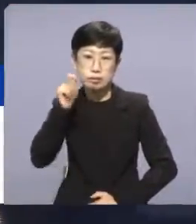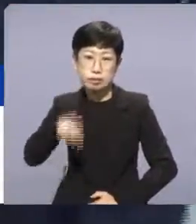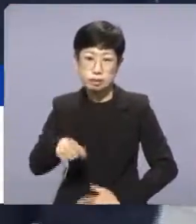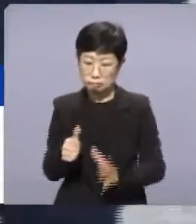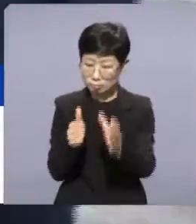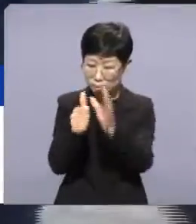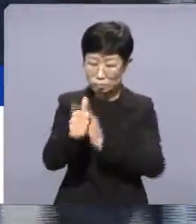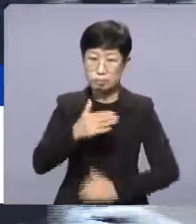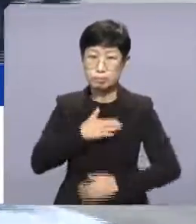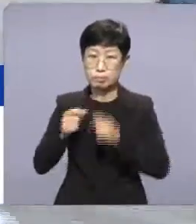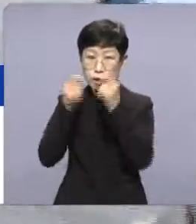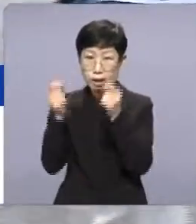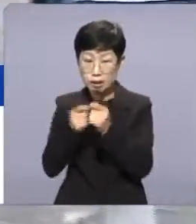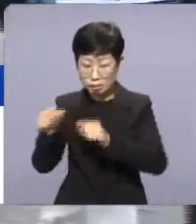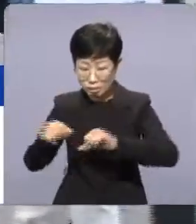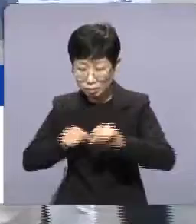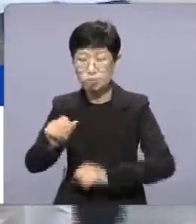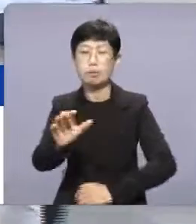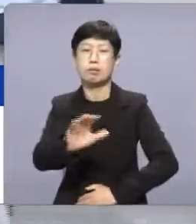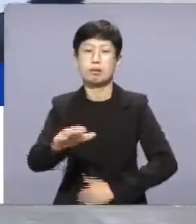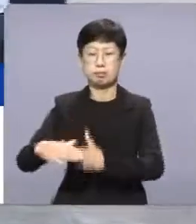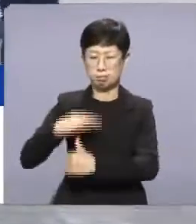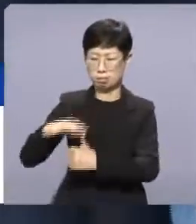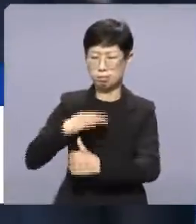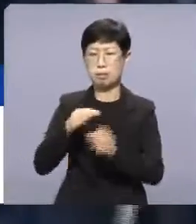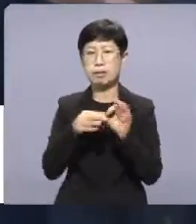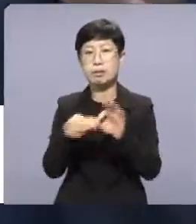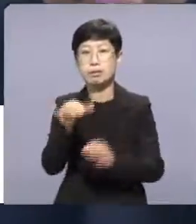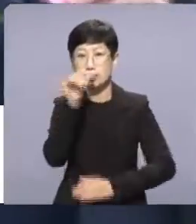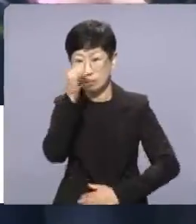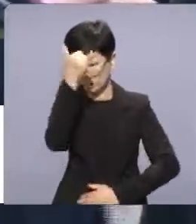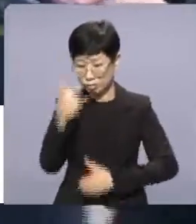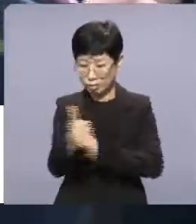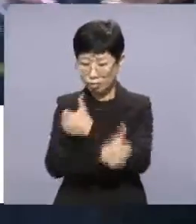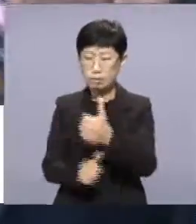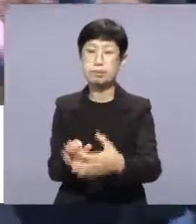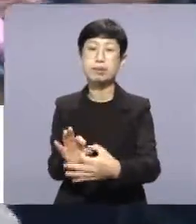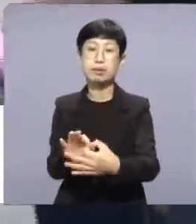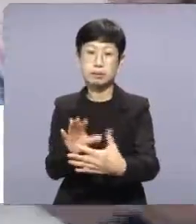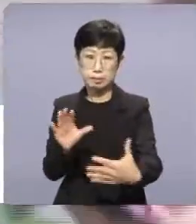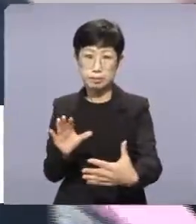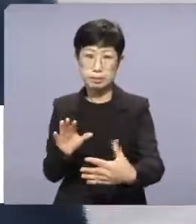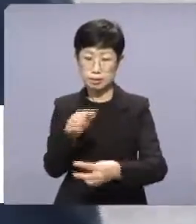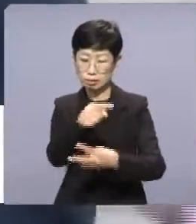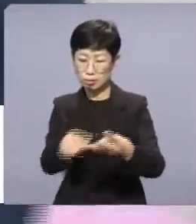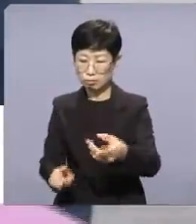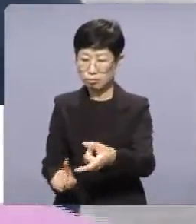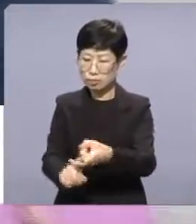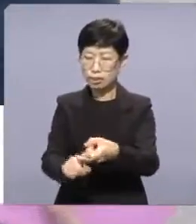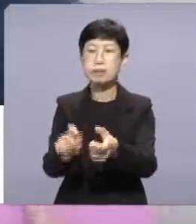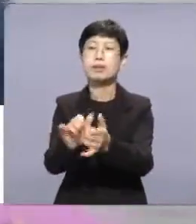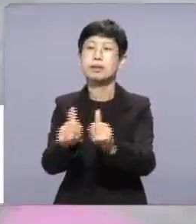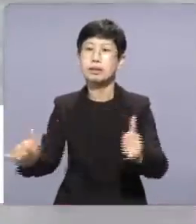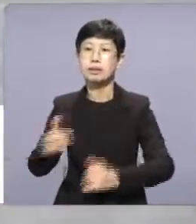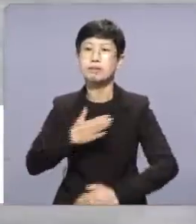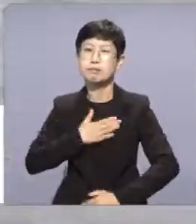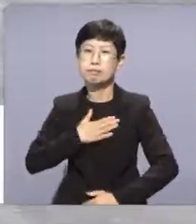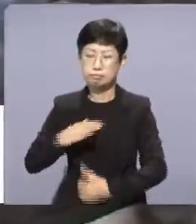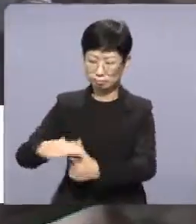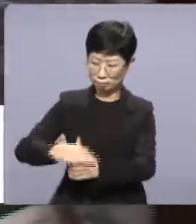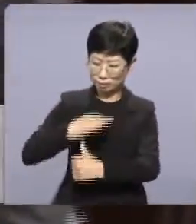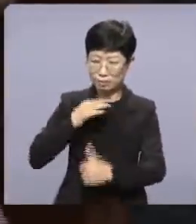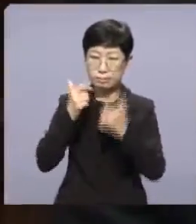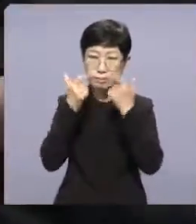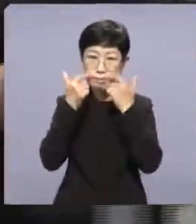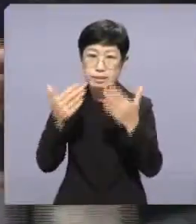제가 사적인 일정을 간 것처럼 공격이 들어오고 이런 것들은 윤리와 관계없이 어쨌든 소위 윤핵관이라고 하는 세력 쪽에서 들어오는 게 명백하지